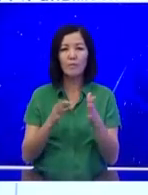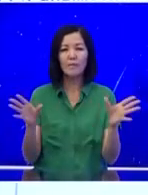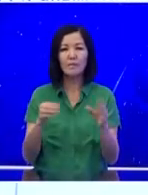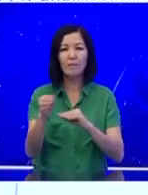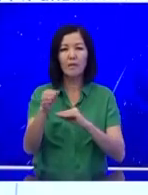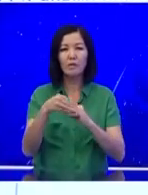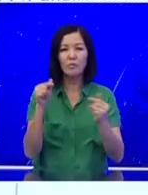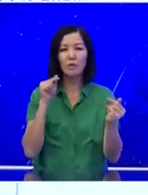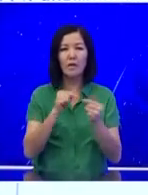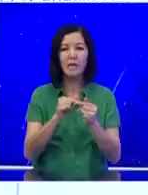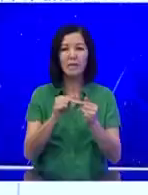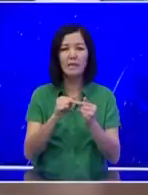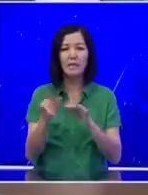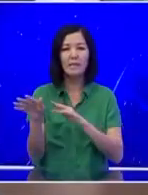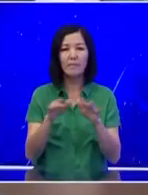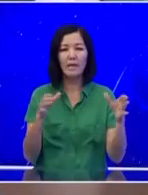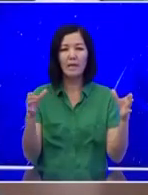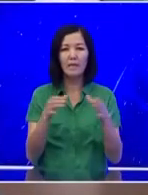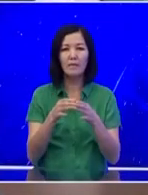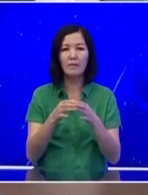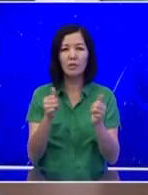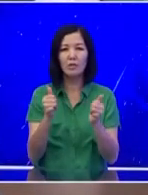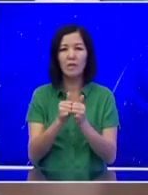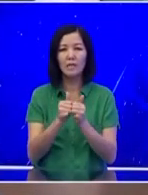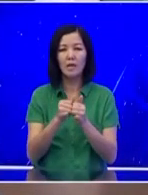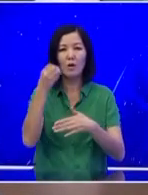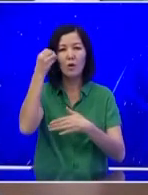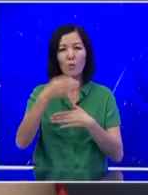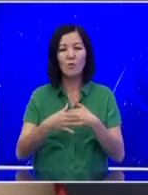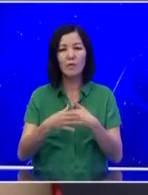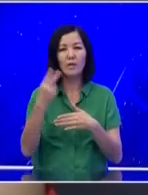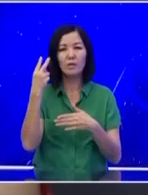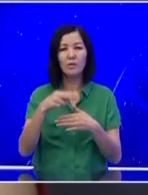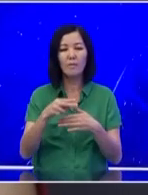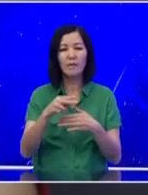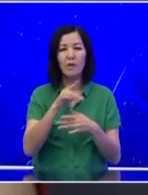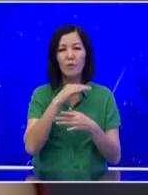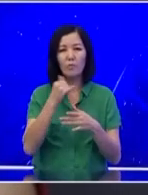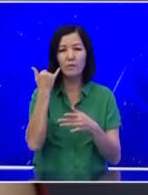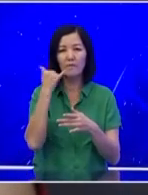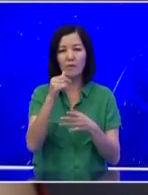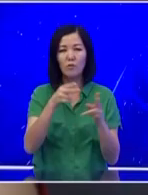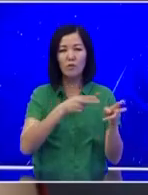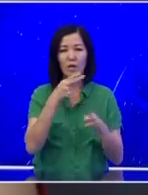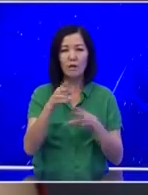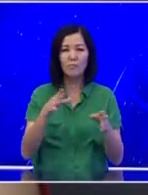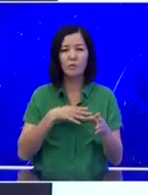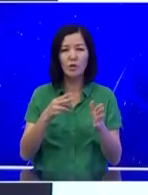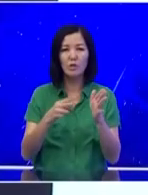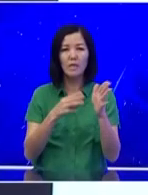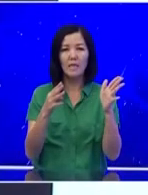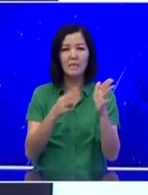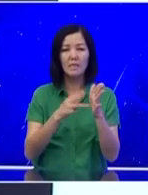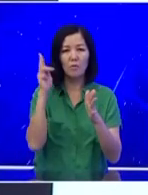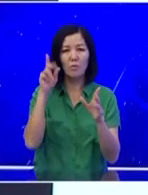Алматы облыстық сыбайлас жемқорлыққа қарсы іс-қимыл департаменті жанындағы кол орталыққа 20-дан аса шағым түсіпті. Оның 7-8-і дәл